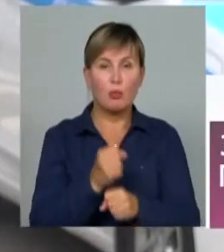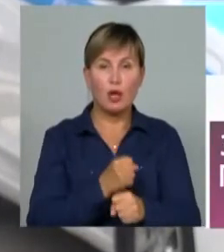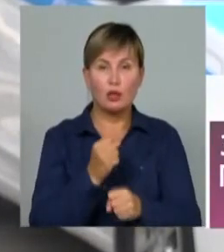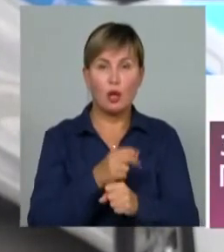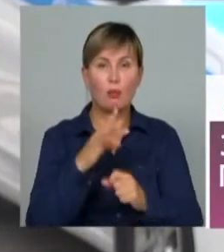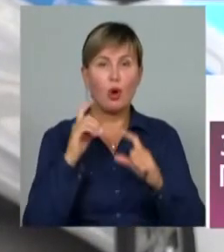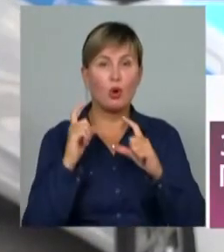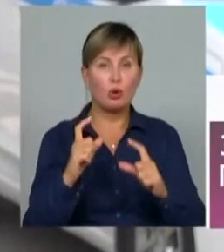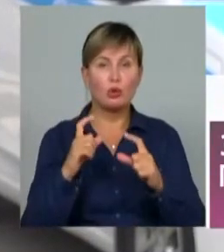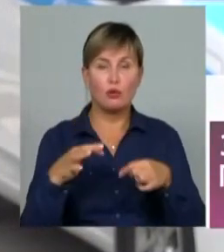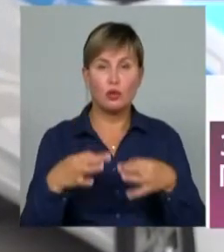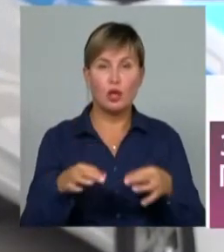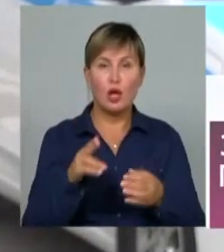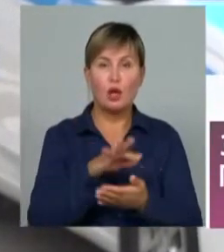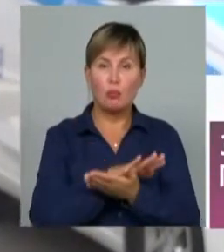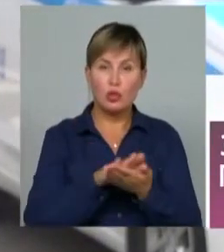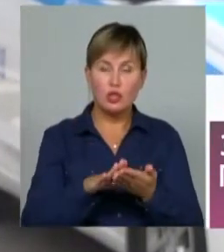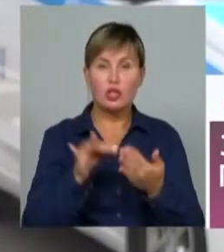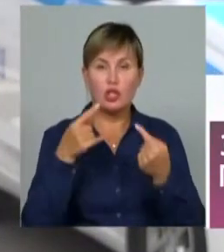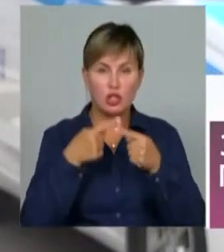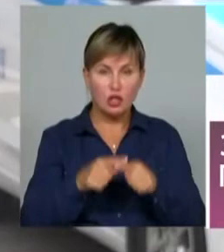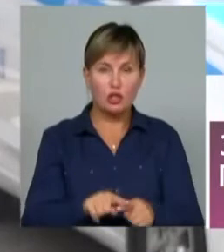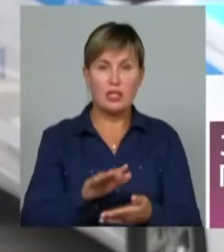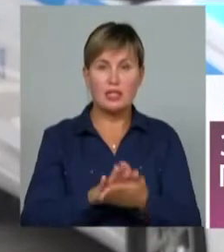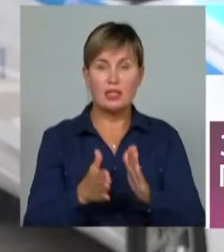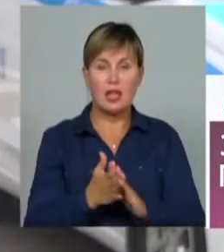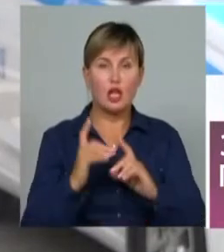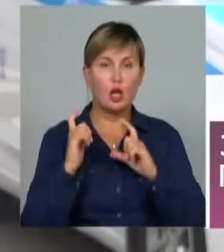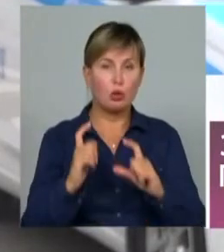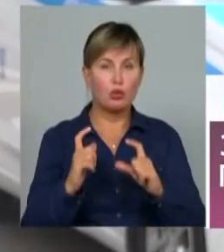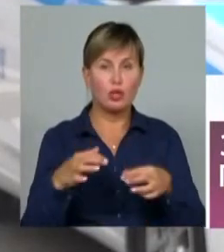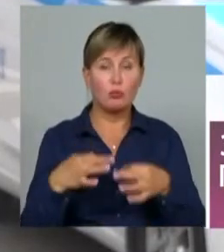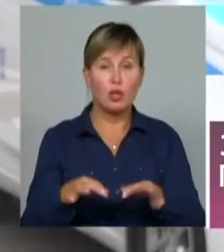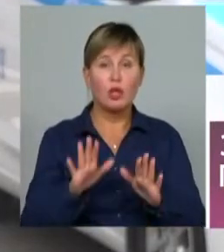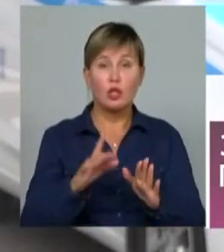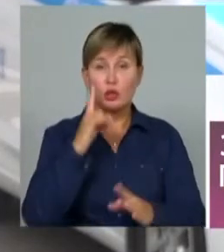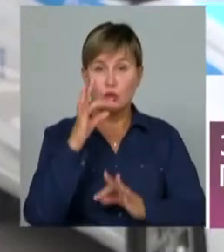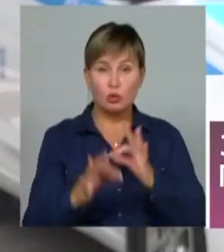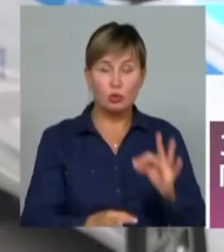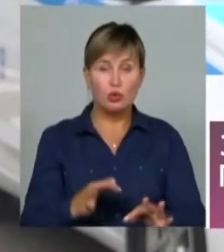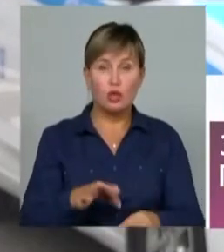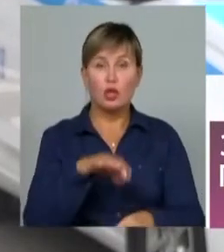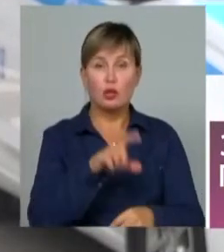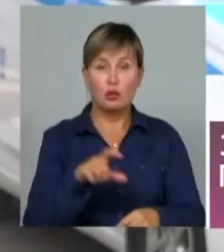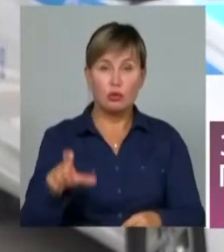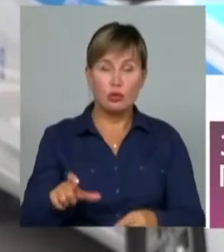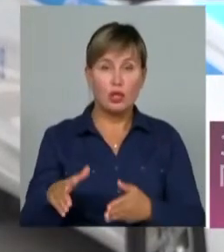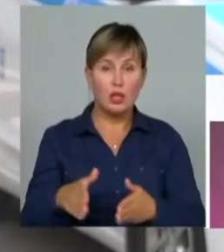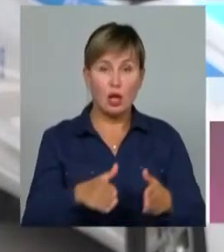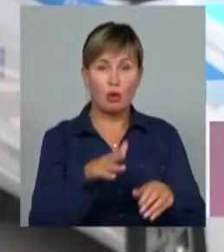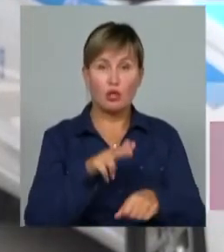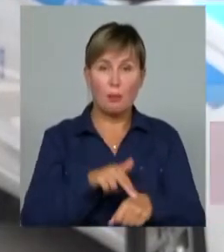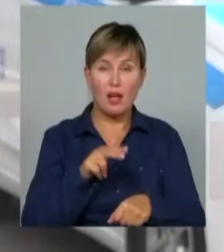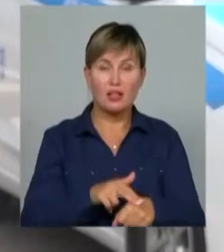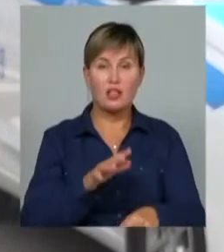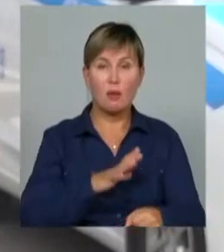грузовому транспорту по чистоте, по техническому состоянию грузовому транспорта. Только за сутки сотрудниками дорожно-патрульной полиции